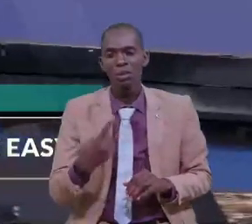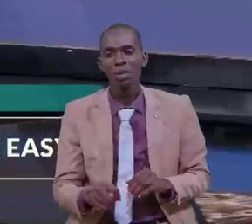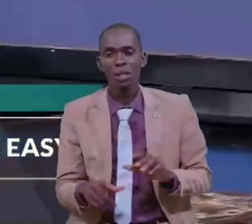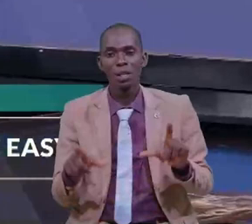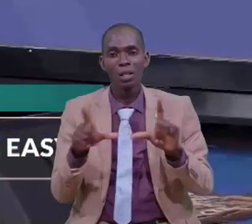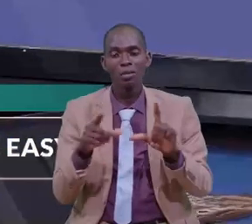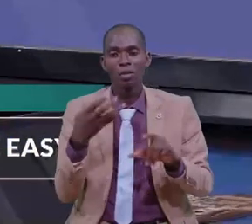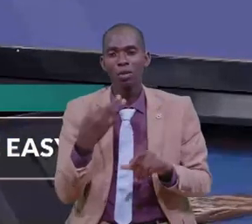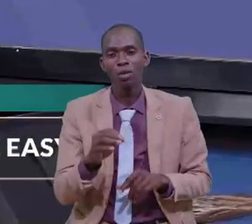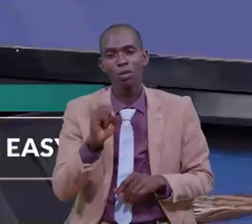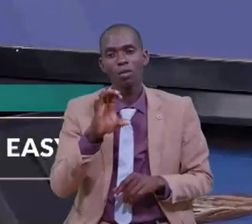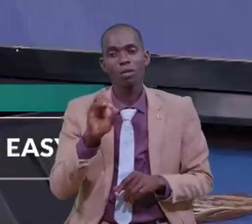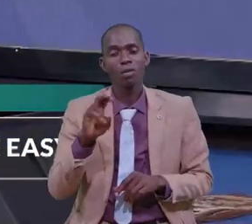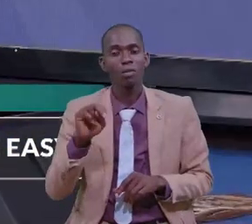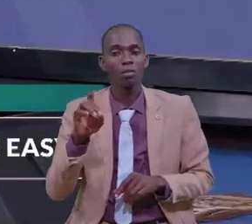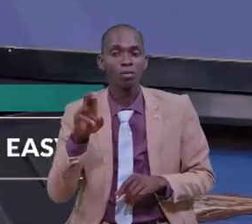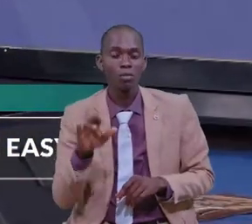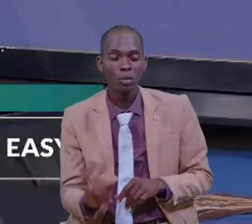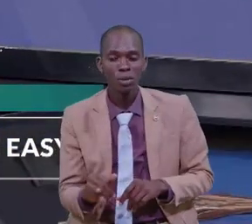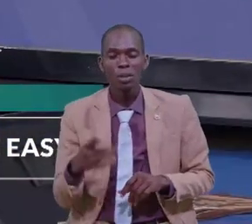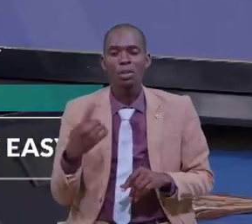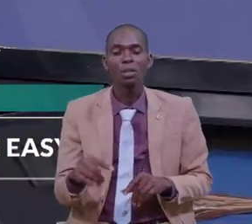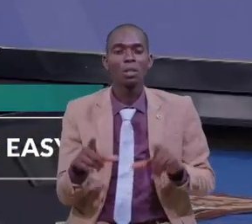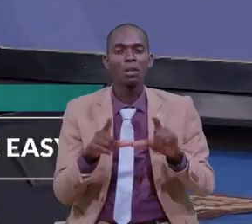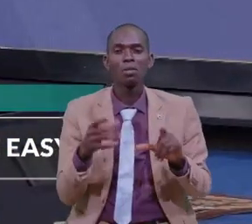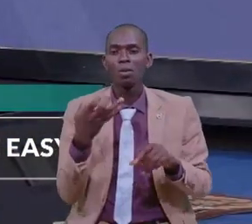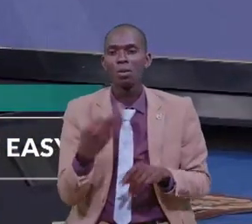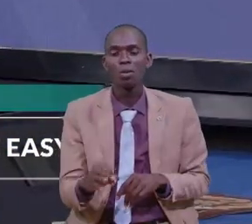secondaire, le niveau du tertiaire.